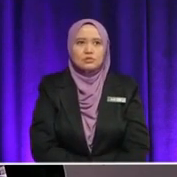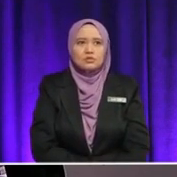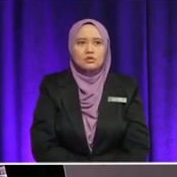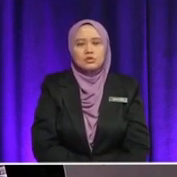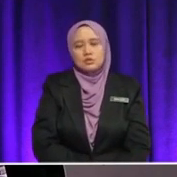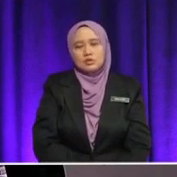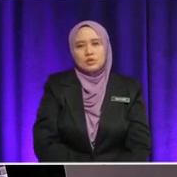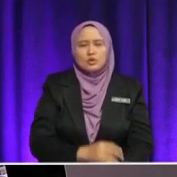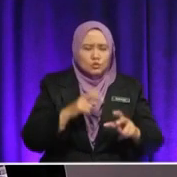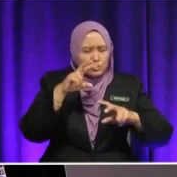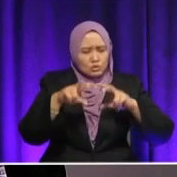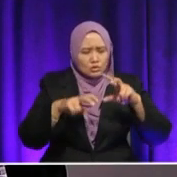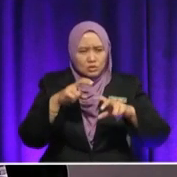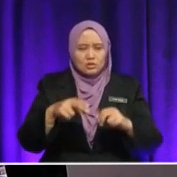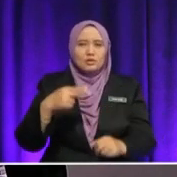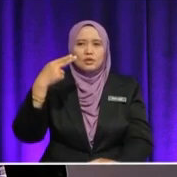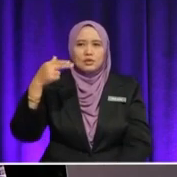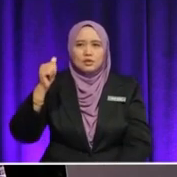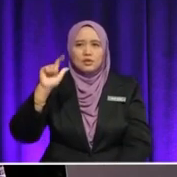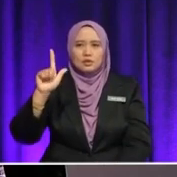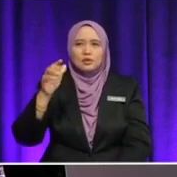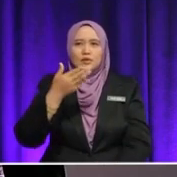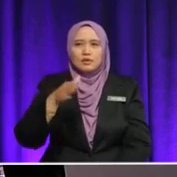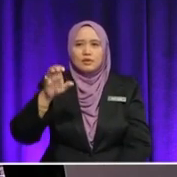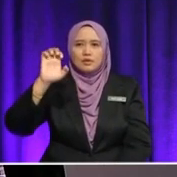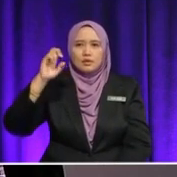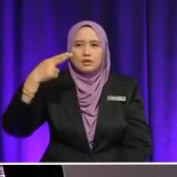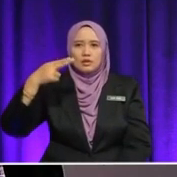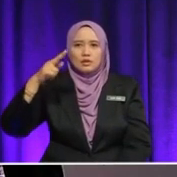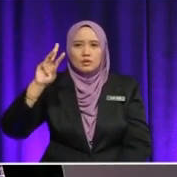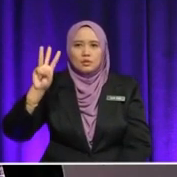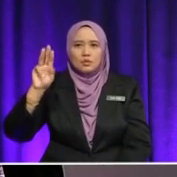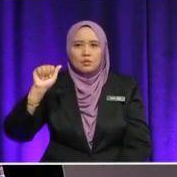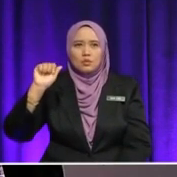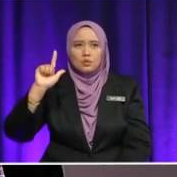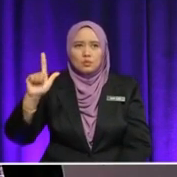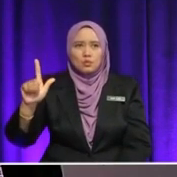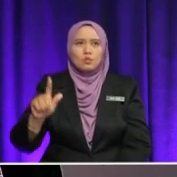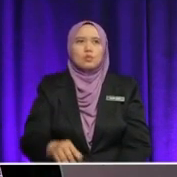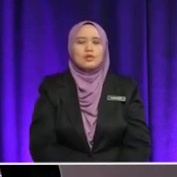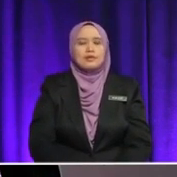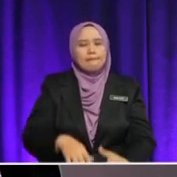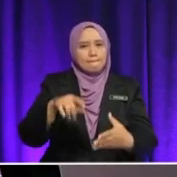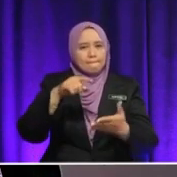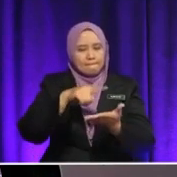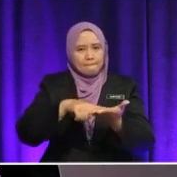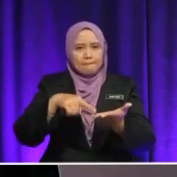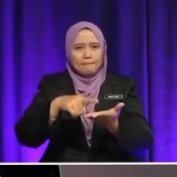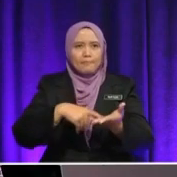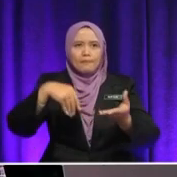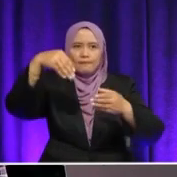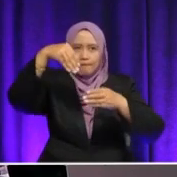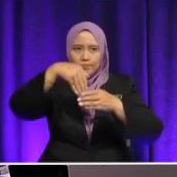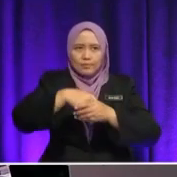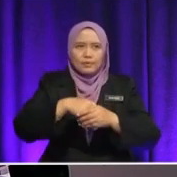media mengkaji hal-hal penaraya yang akan dijalankan disebabkan namanya Jawa Tengah segera you make tujuan asasnya adalah mengkaji berkenan pinera